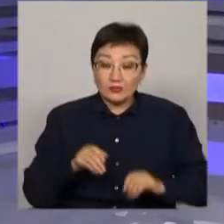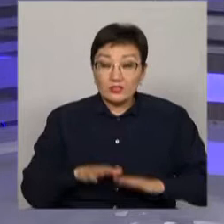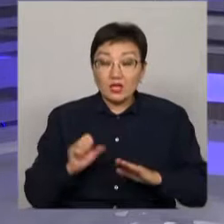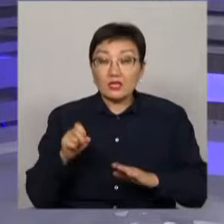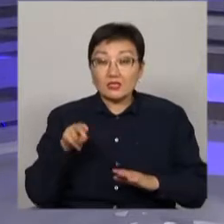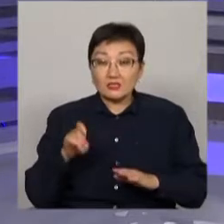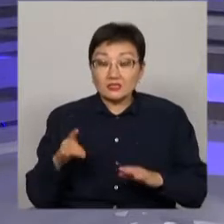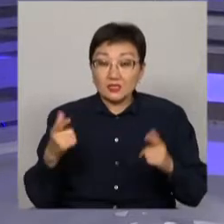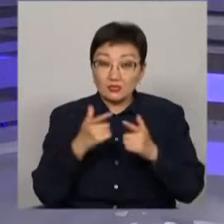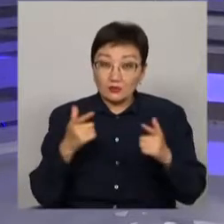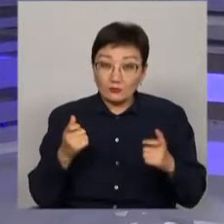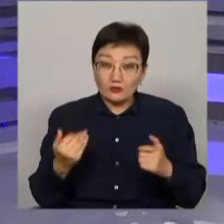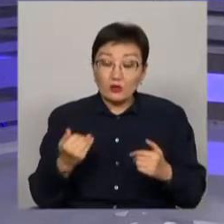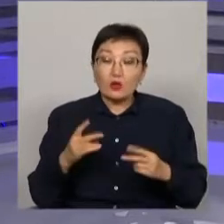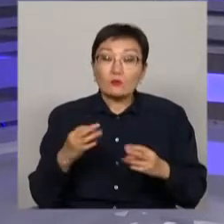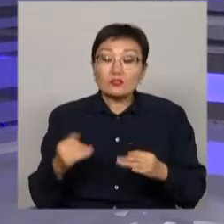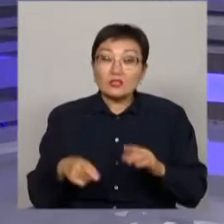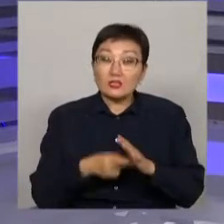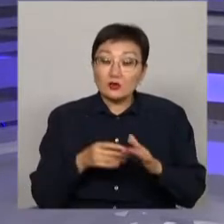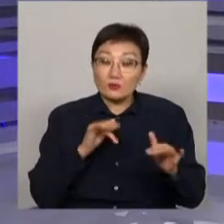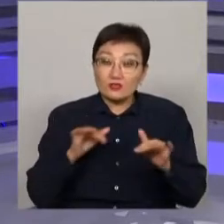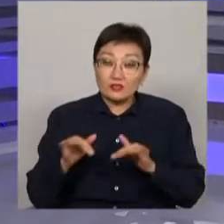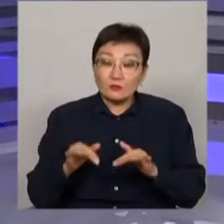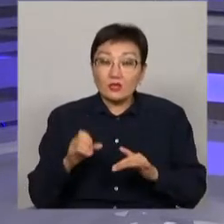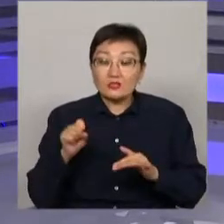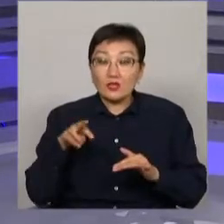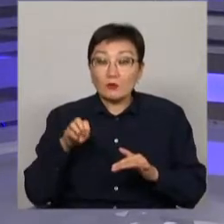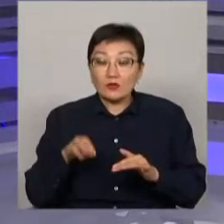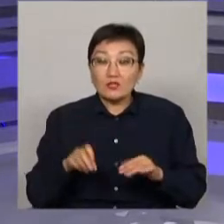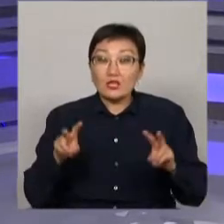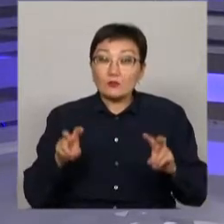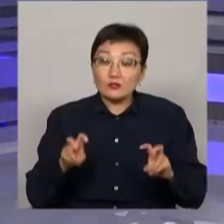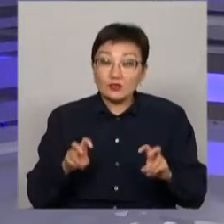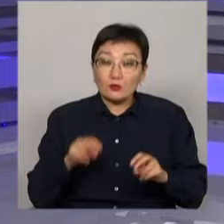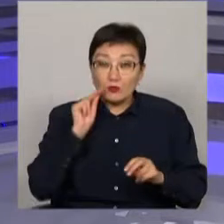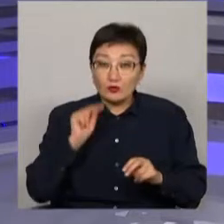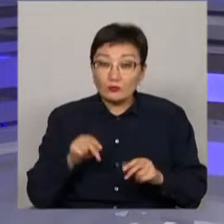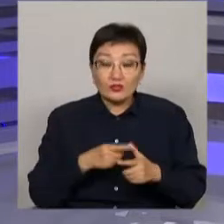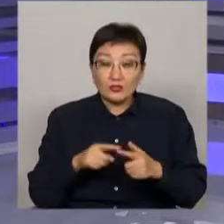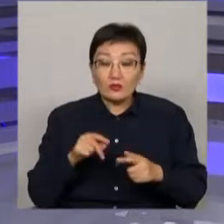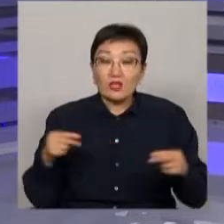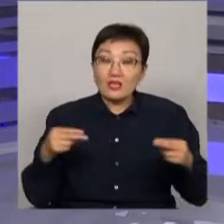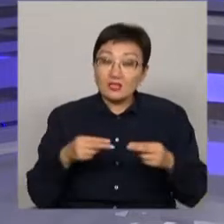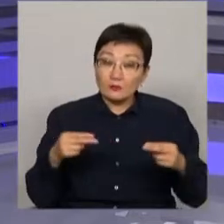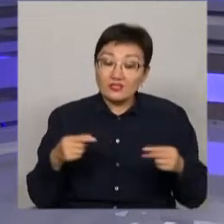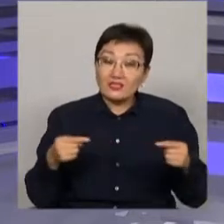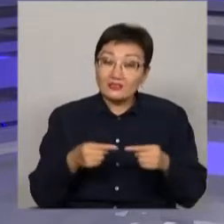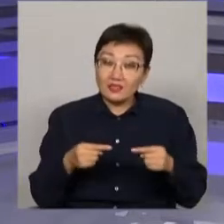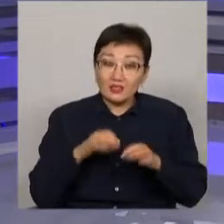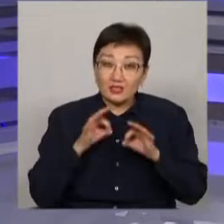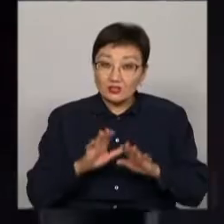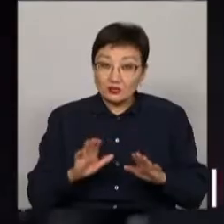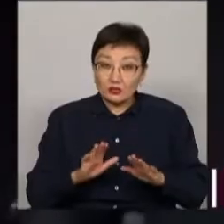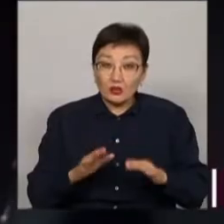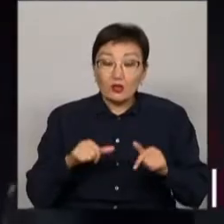Асқар Әмірханов айтты. Бірақ ол тергеу амалдарында Самат Әбіштің статусын, яғни күдікті немесе куәгер екенін нақтыламады. Айта